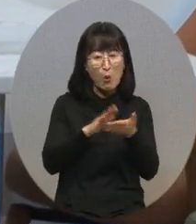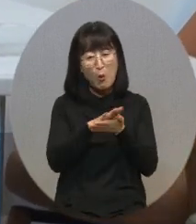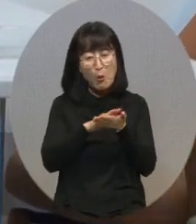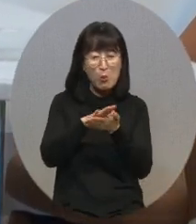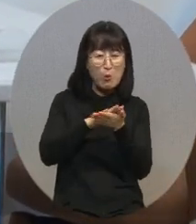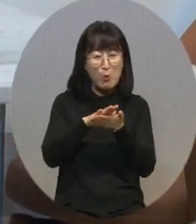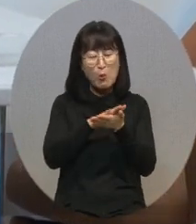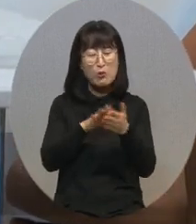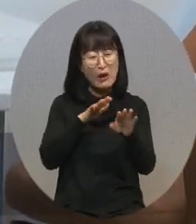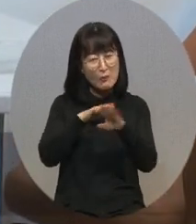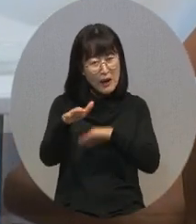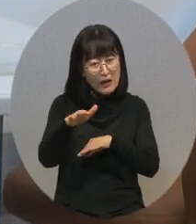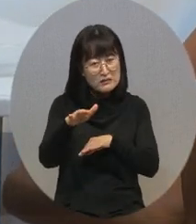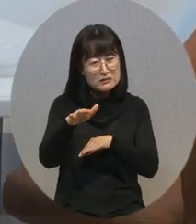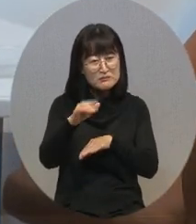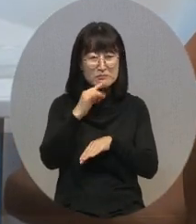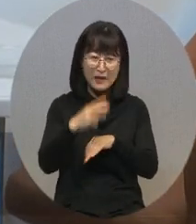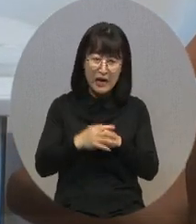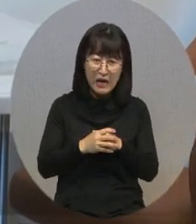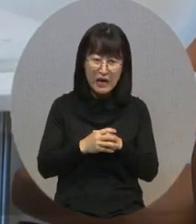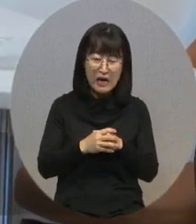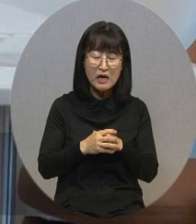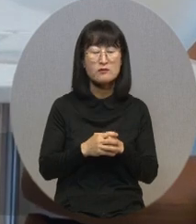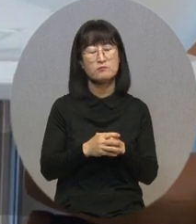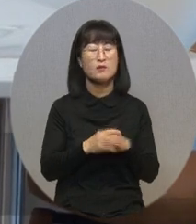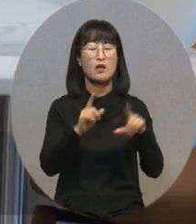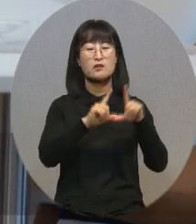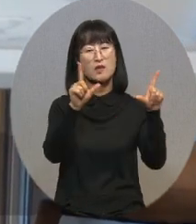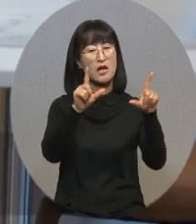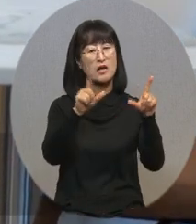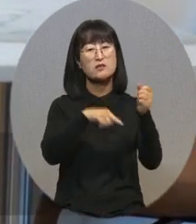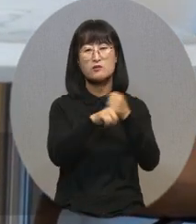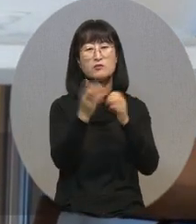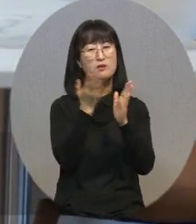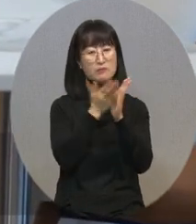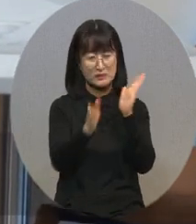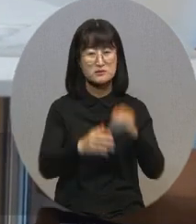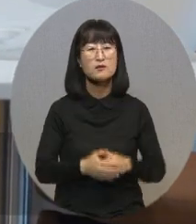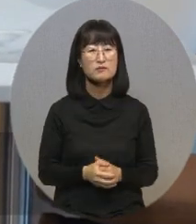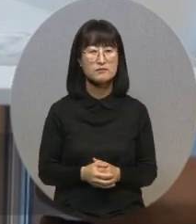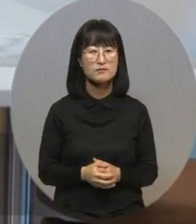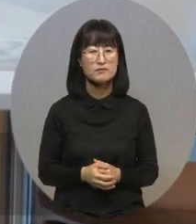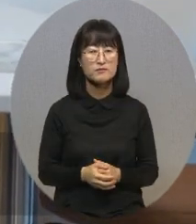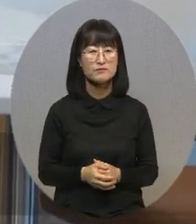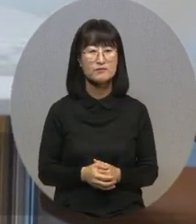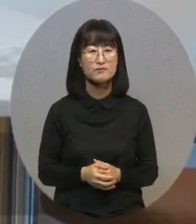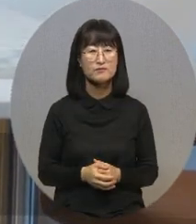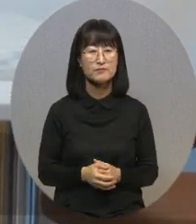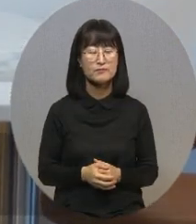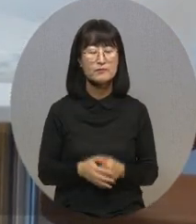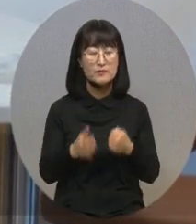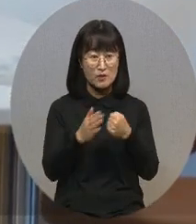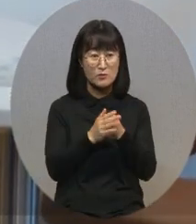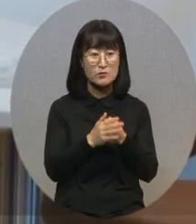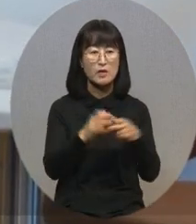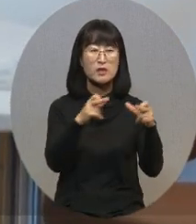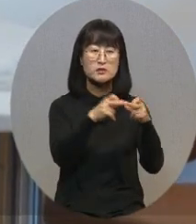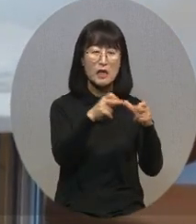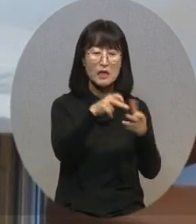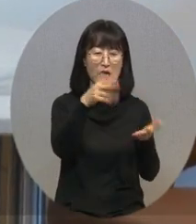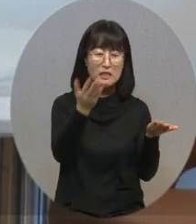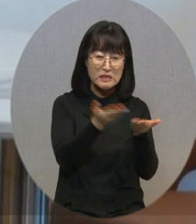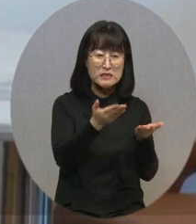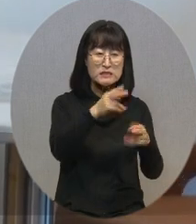가다 보니까 좀 퇴색되는 게 아닌가 그런 게 좀 마음이 좀 아프고요. 그래서 그런 부분에서 장애인의 좀